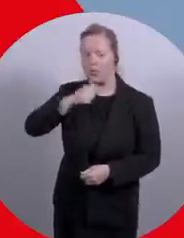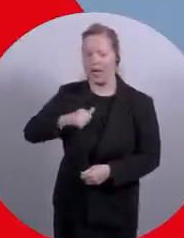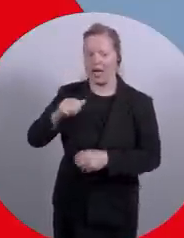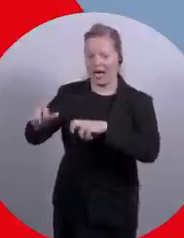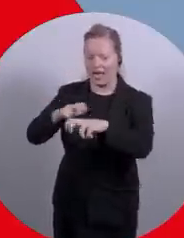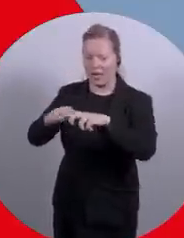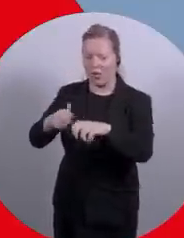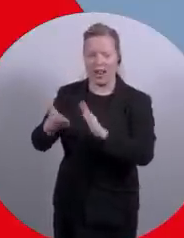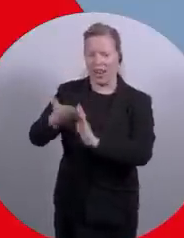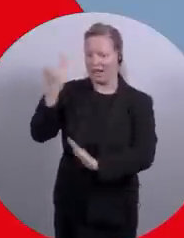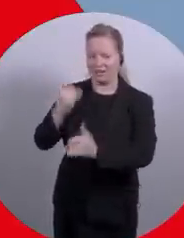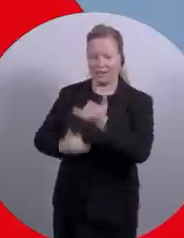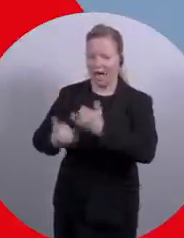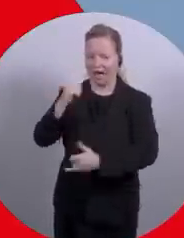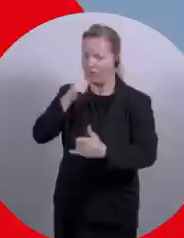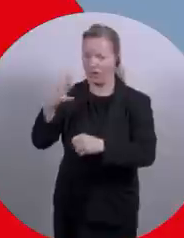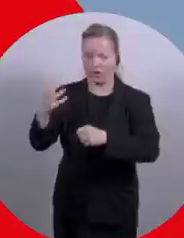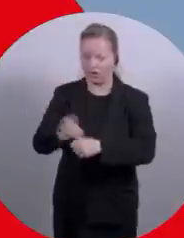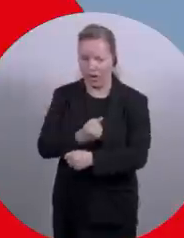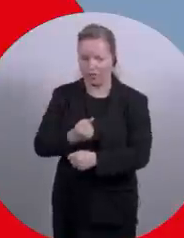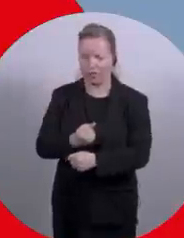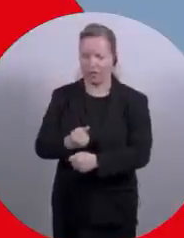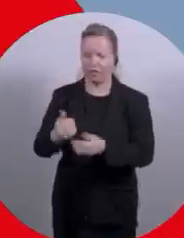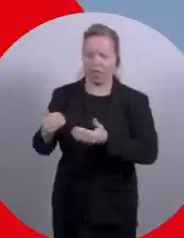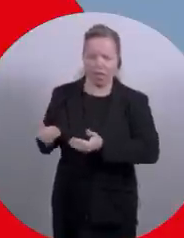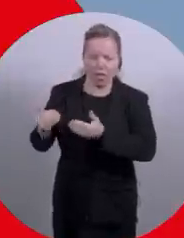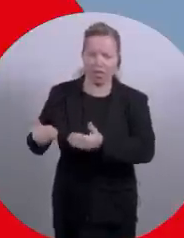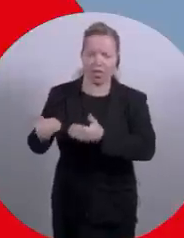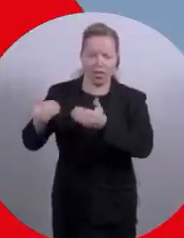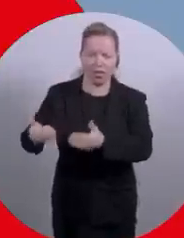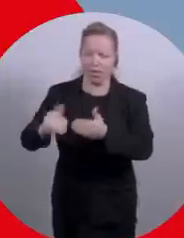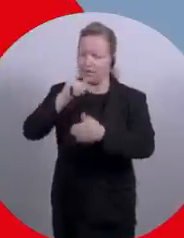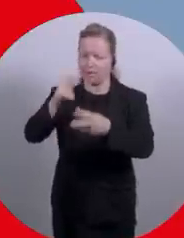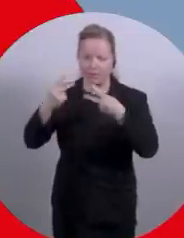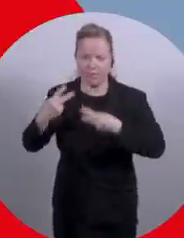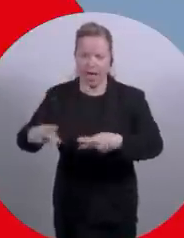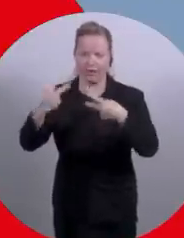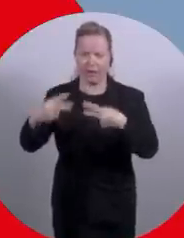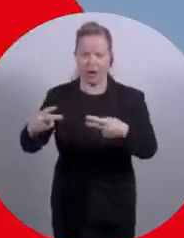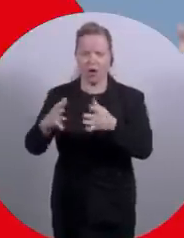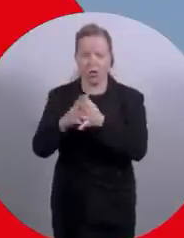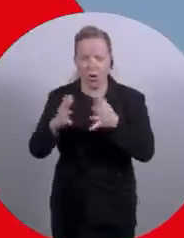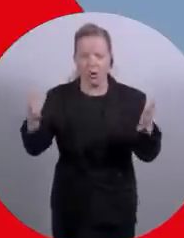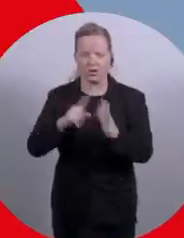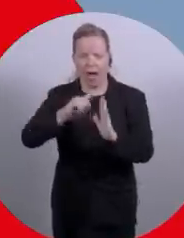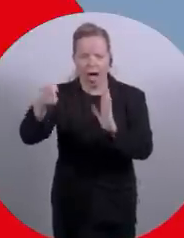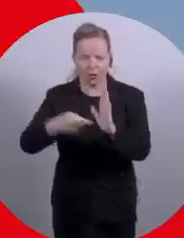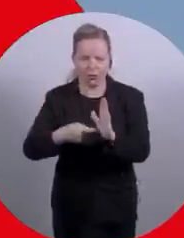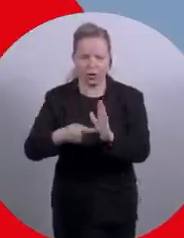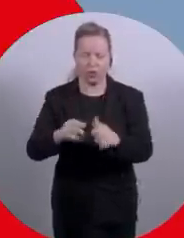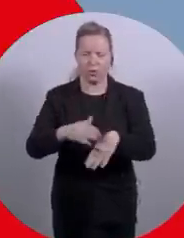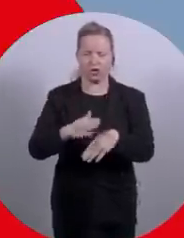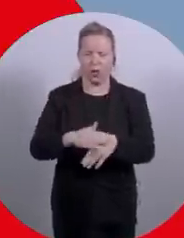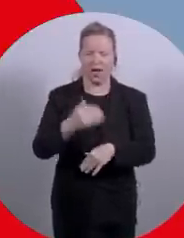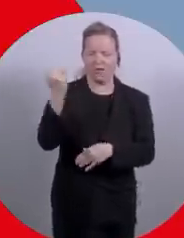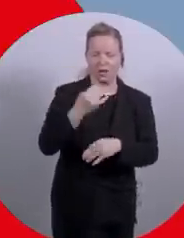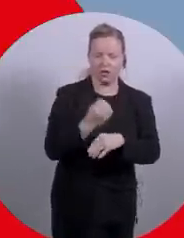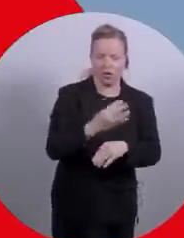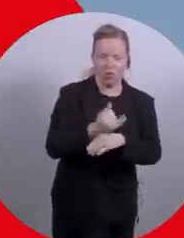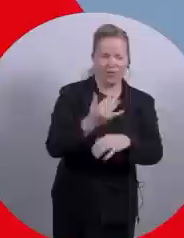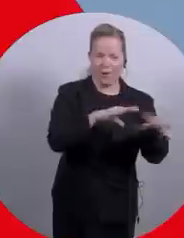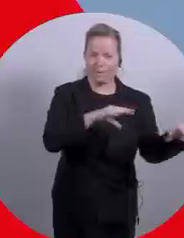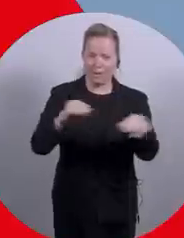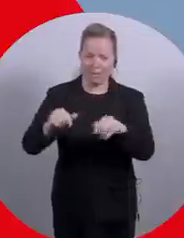Jahren nicht geschafft hat und nichts weitergeht wo wir die großen Herausforderungen wie wir Grünen Wasserstoff nach Österreich bekommen